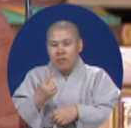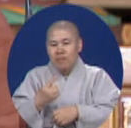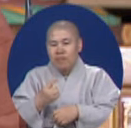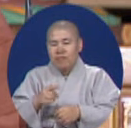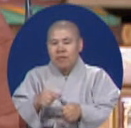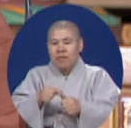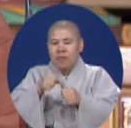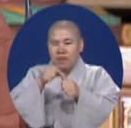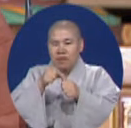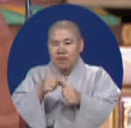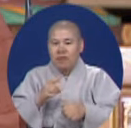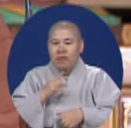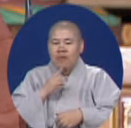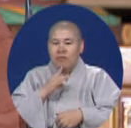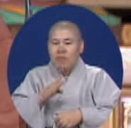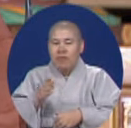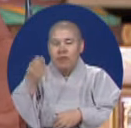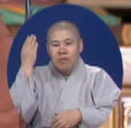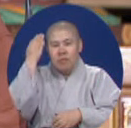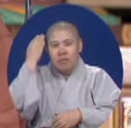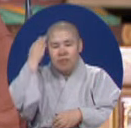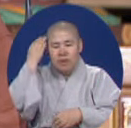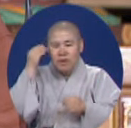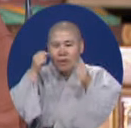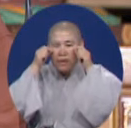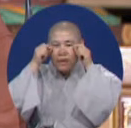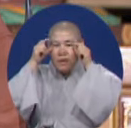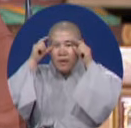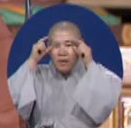바는 오로지 보리, 깨달음